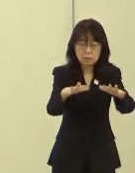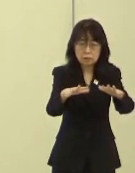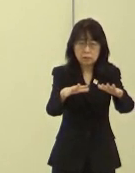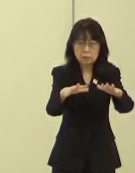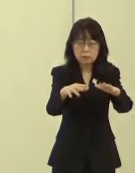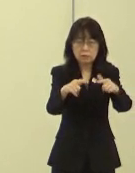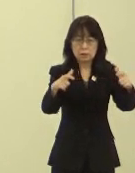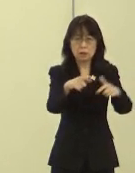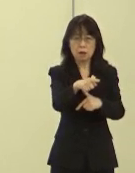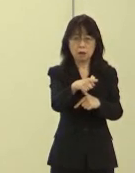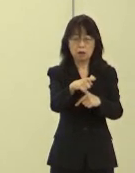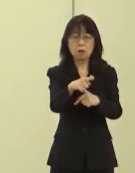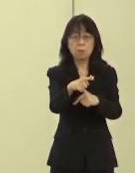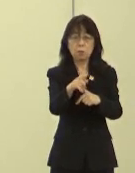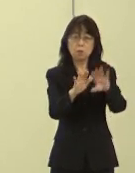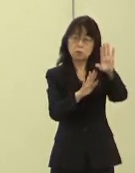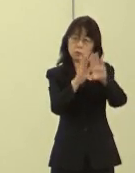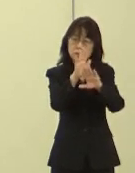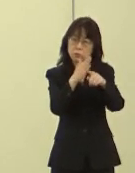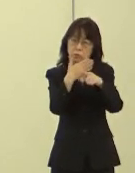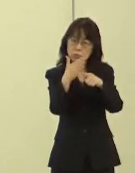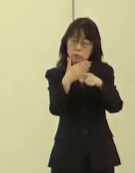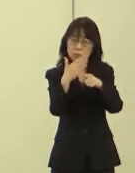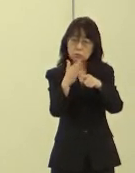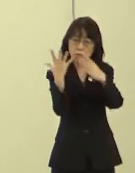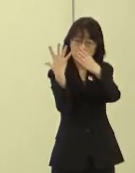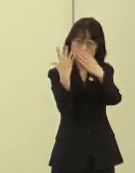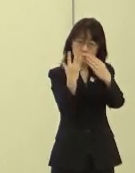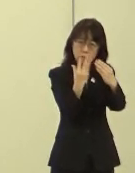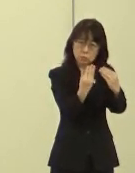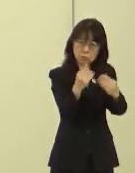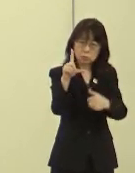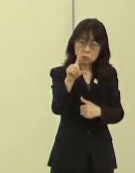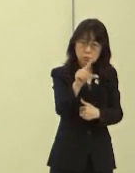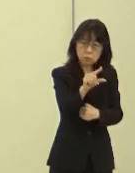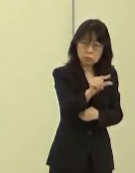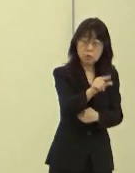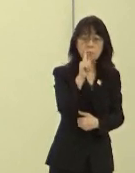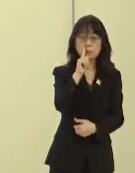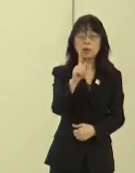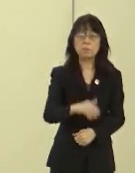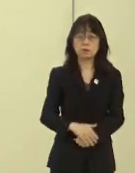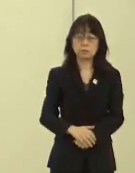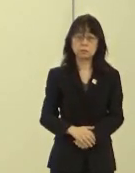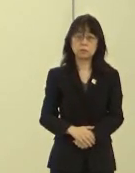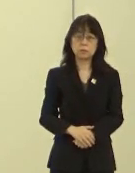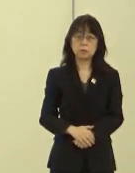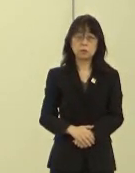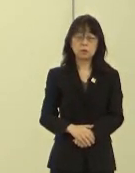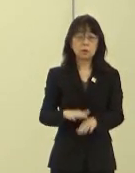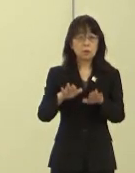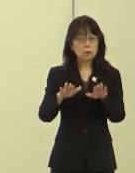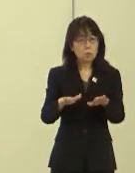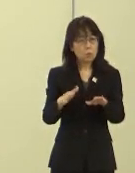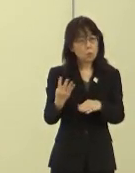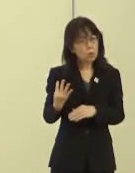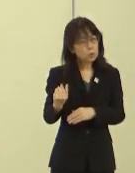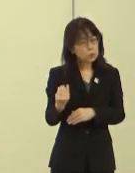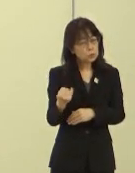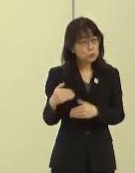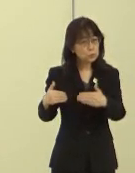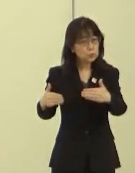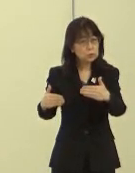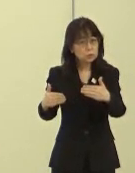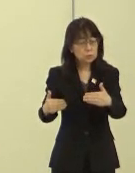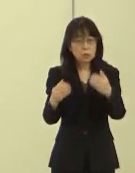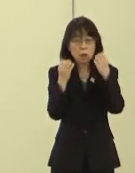に入ってきているという状況にございます。しかしながらここ数日のですね、やはり新たな感染